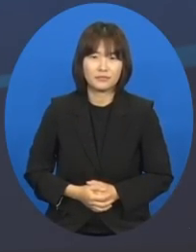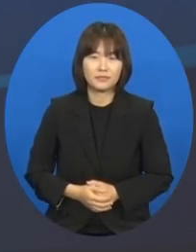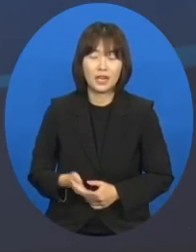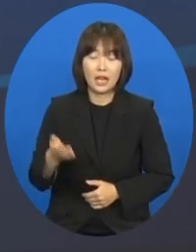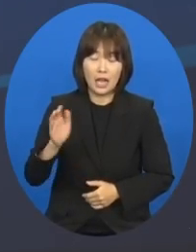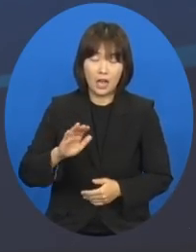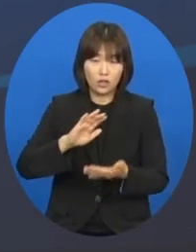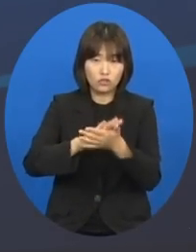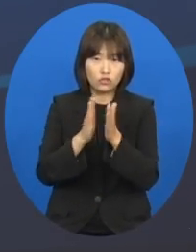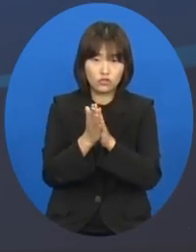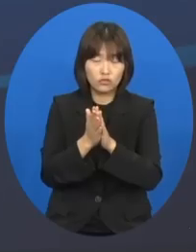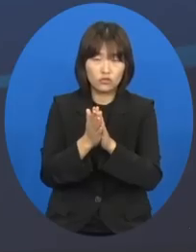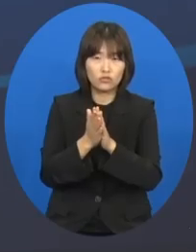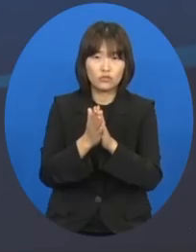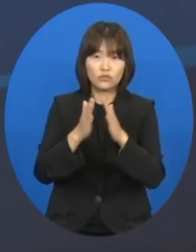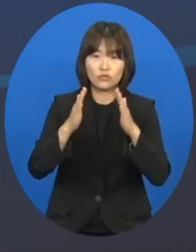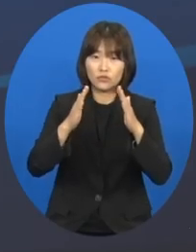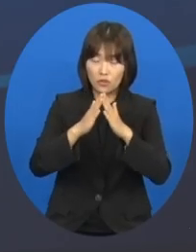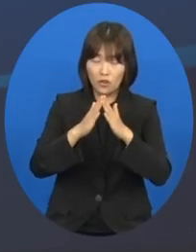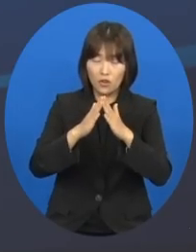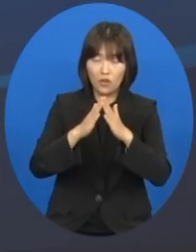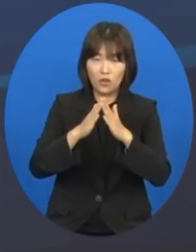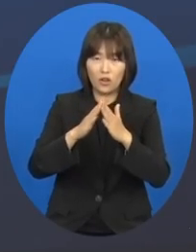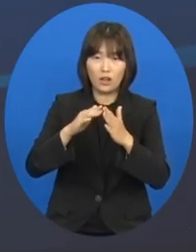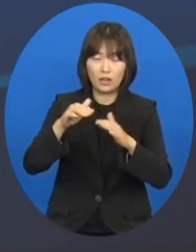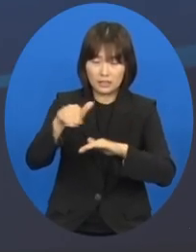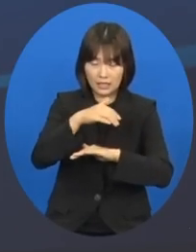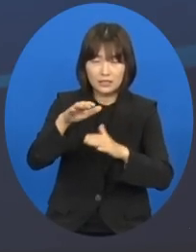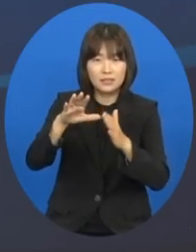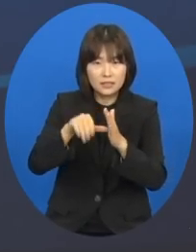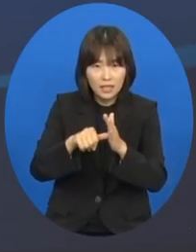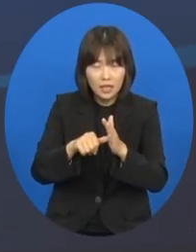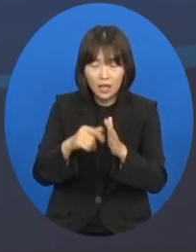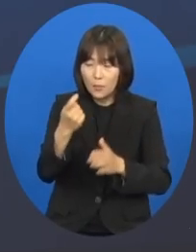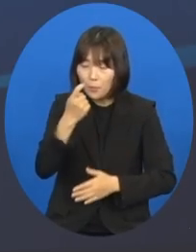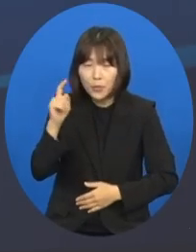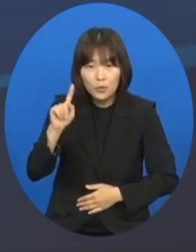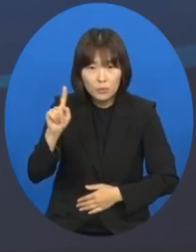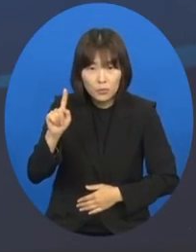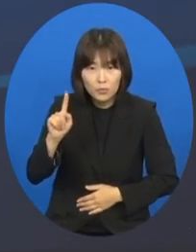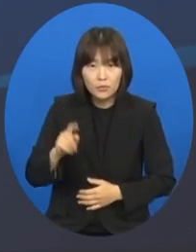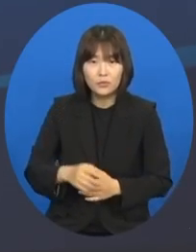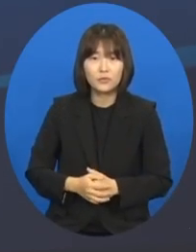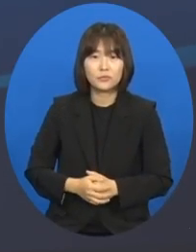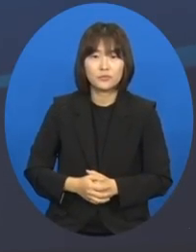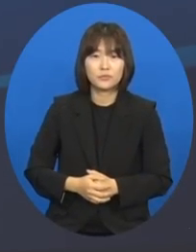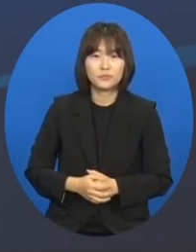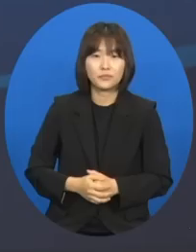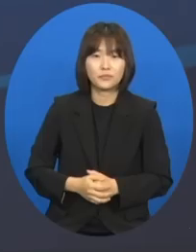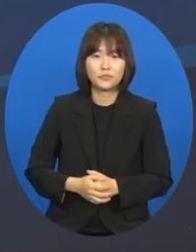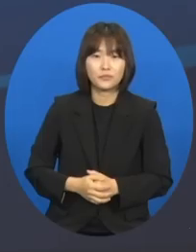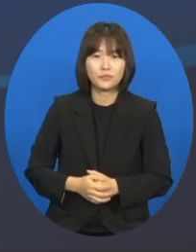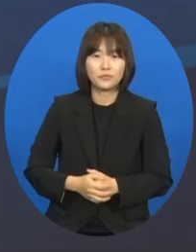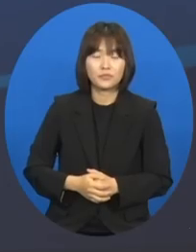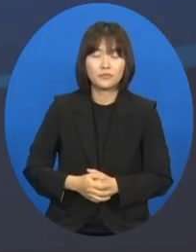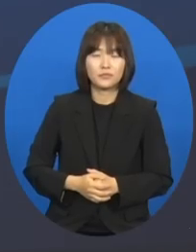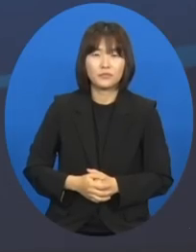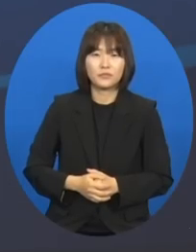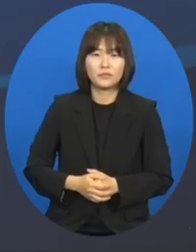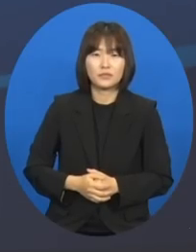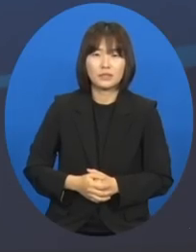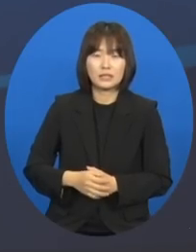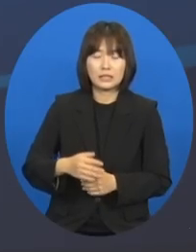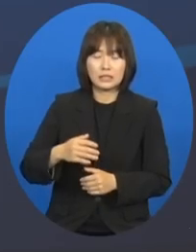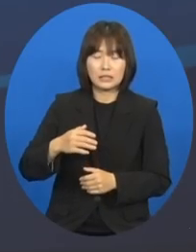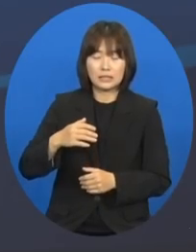근데 뭐 유치원에서 기특한 걸 하나 배워왔어요 그리고는 제가 교회에서 돌아왔는데 제